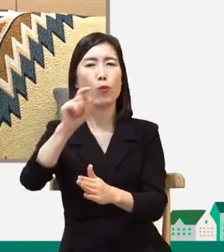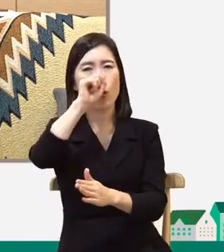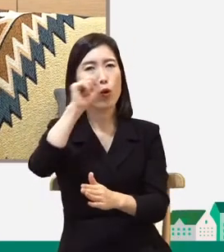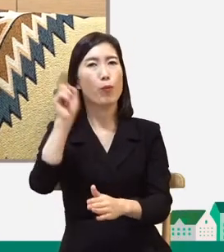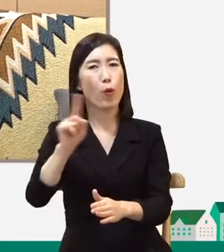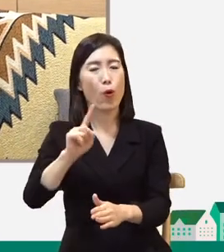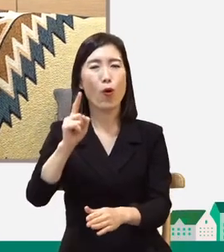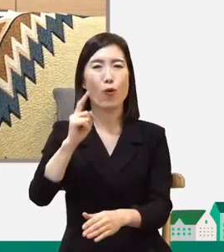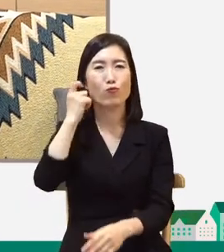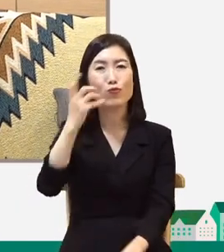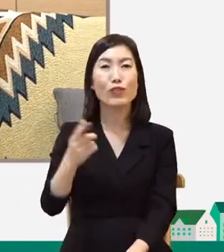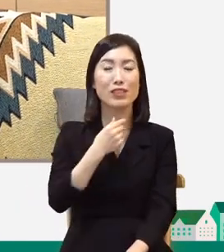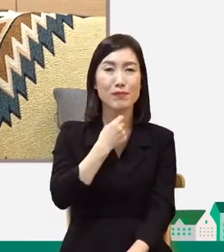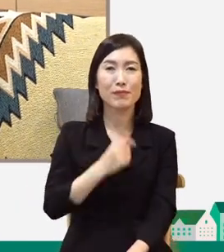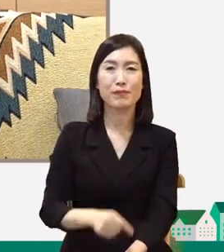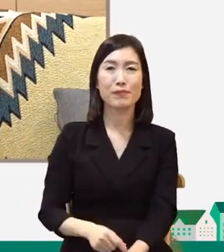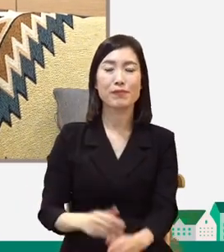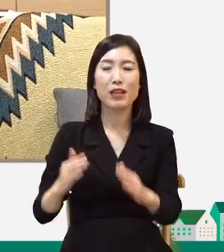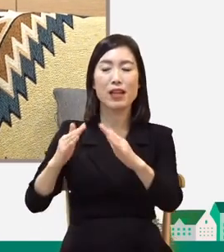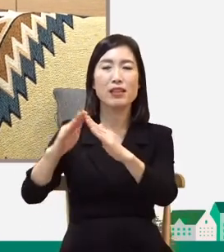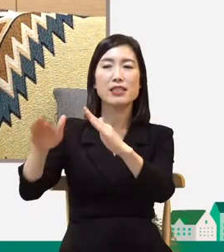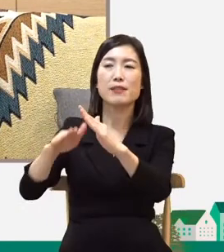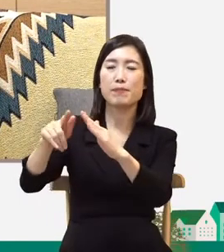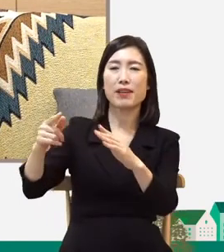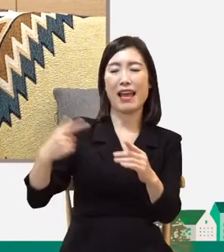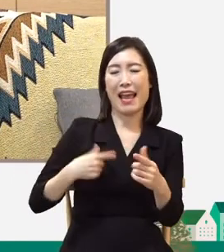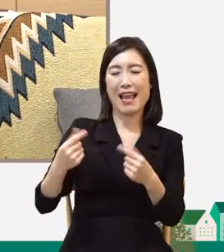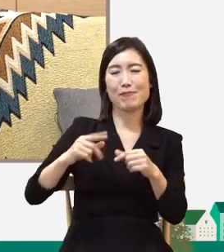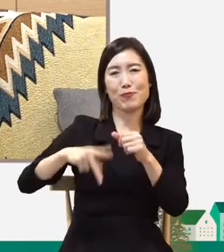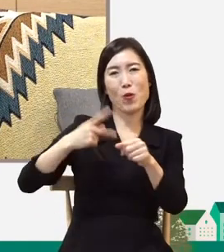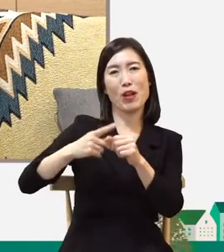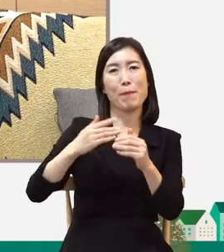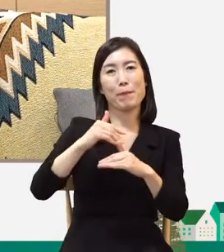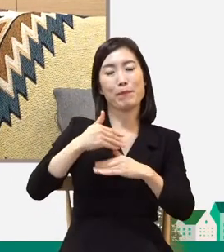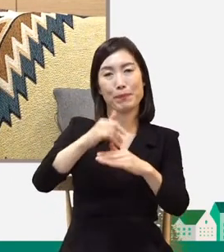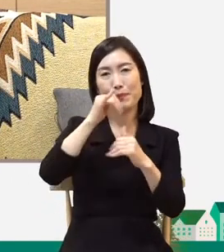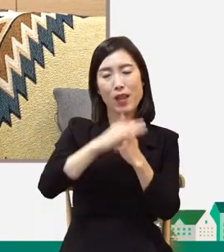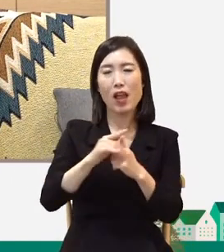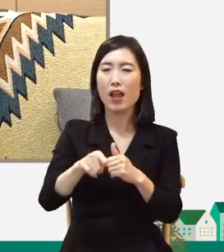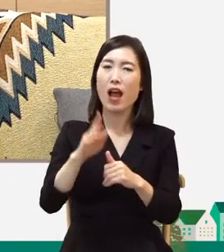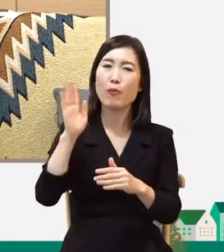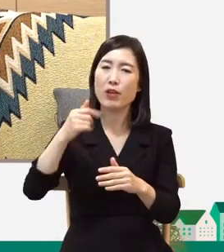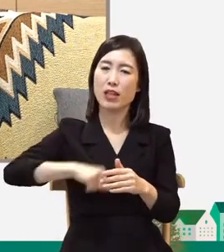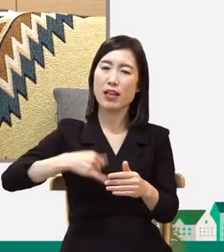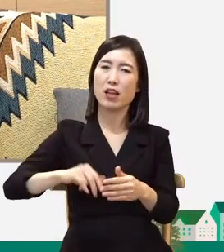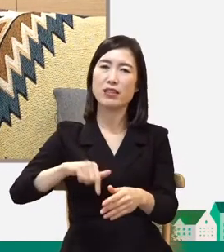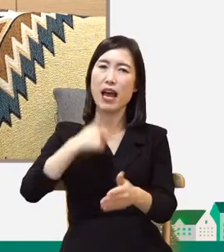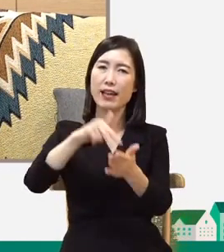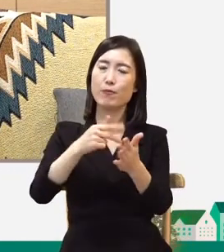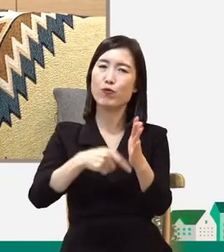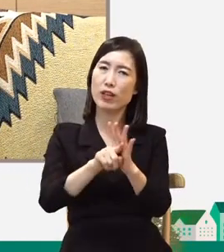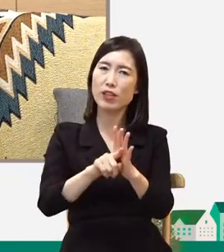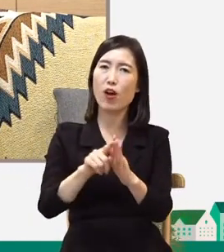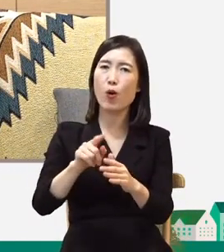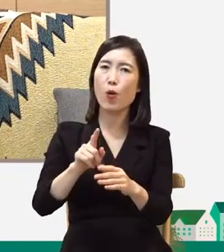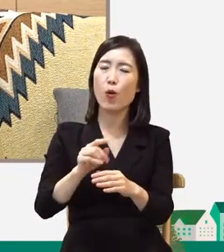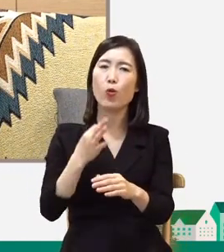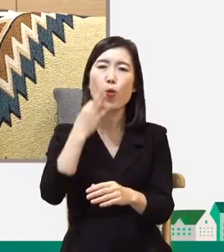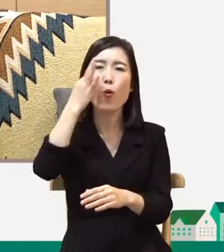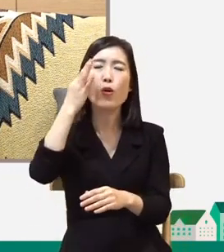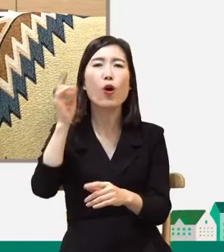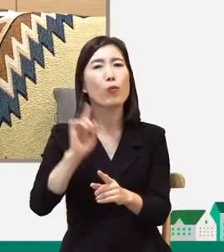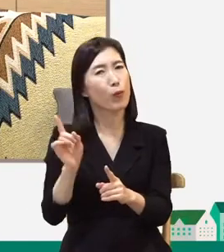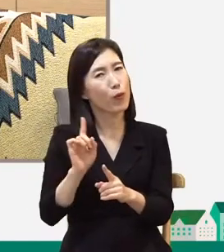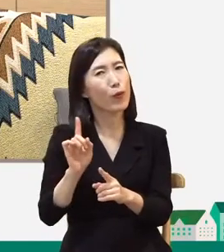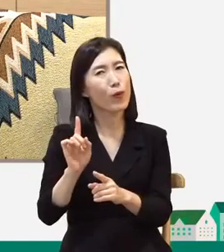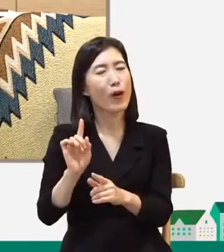자립을 위해서 먼저 가정에서 어떤 준비를 해주면 좋을까? 무엇을 위해 계속 노력해야 할까요? 라고 질문을 주셔서요. 이거는